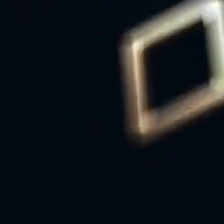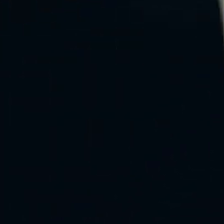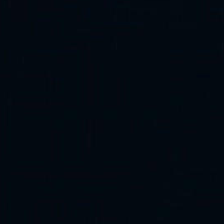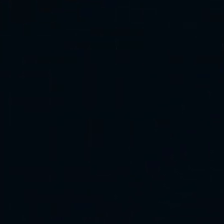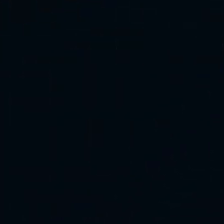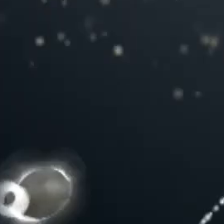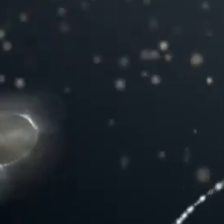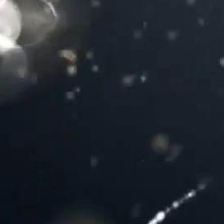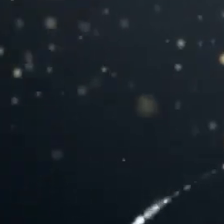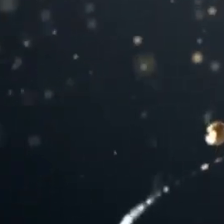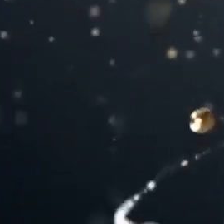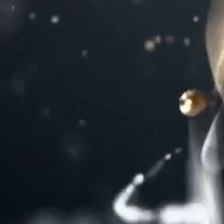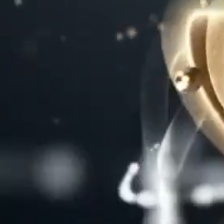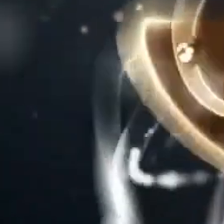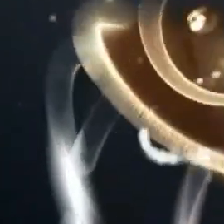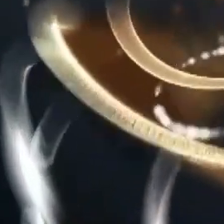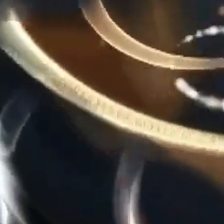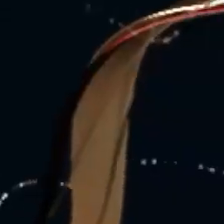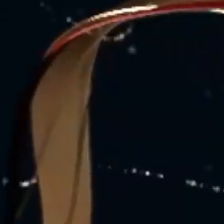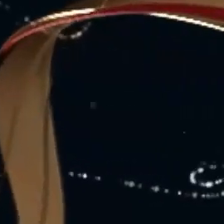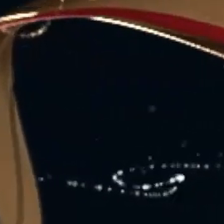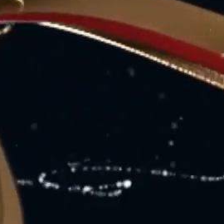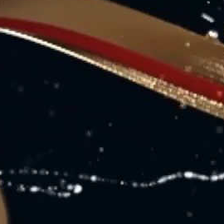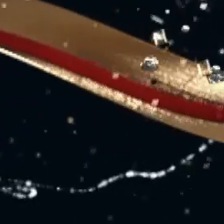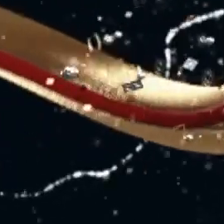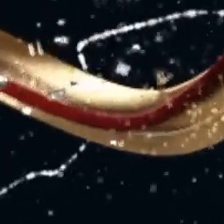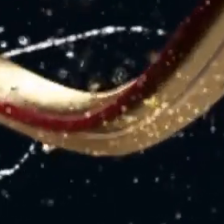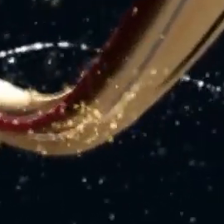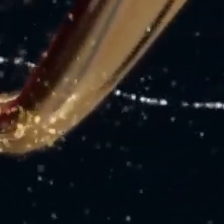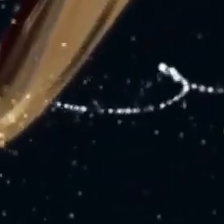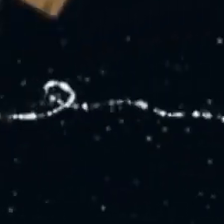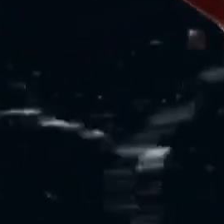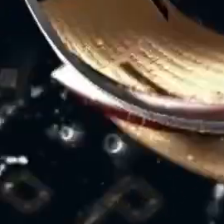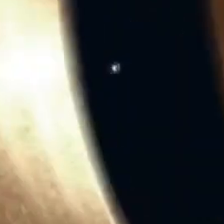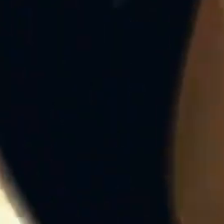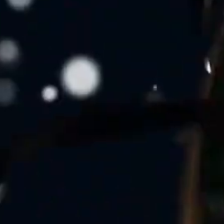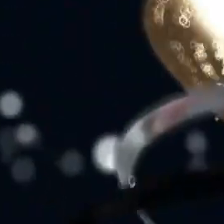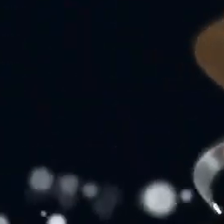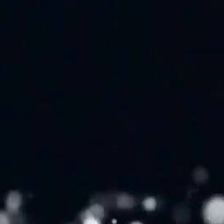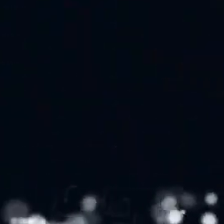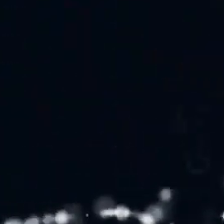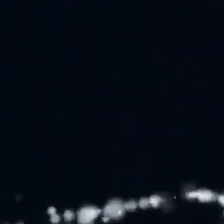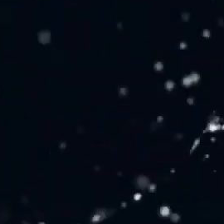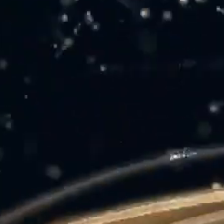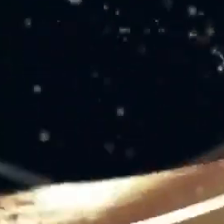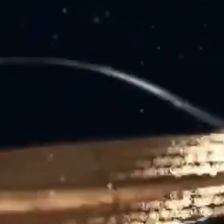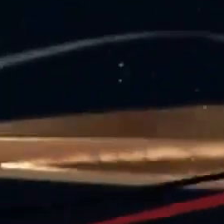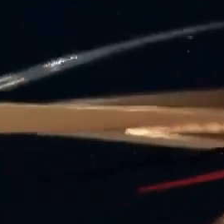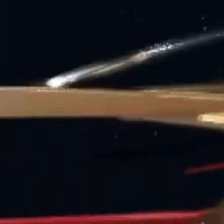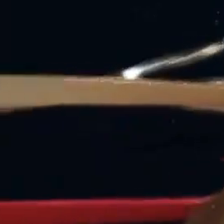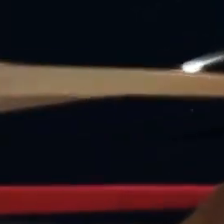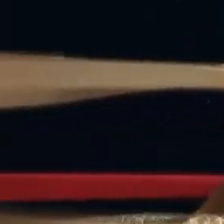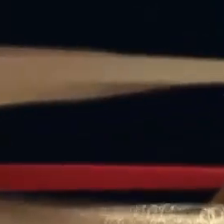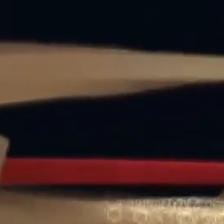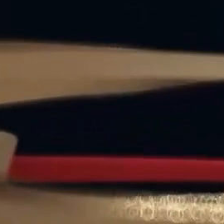وما ارسلنا من قبلك الا رجالا اوحيني